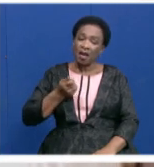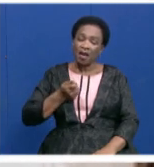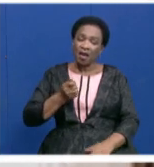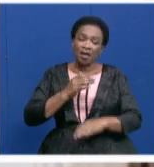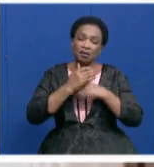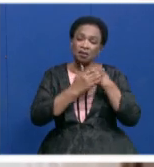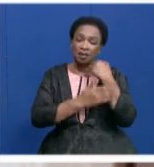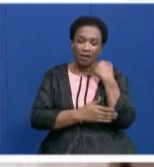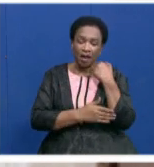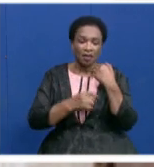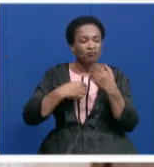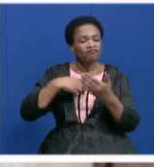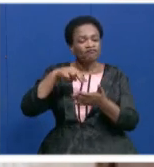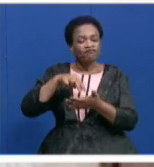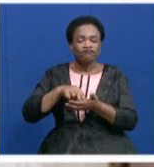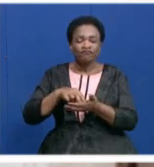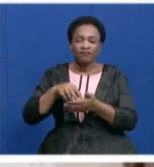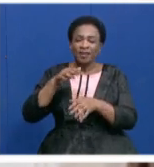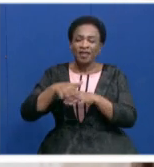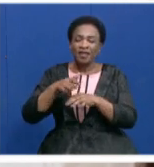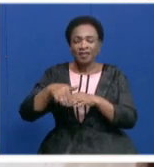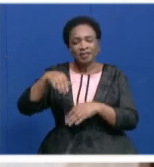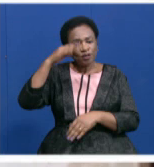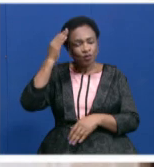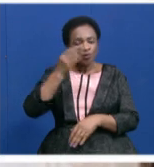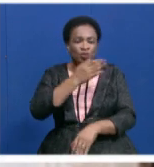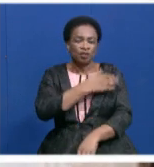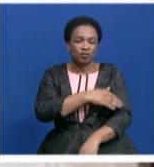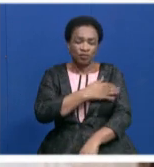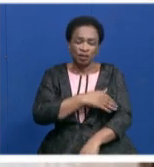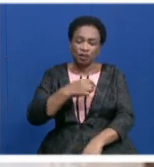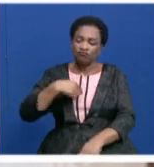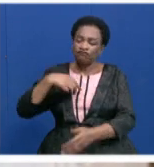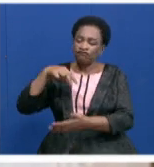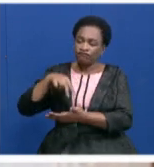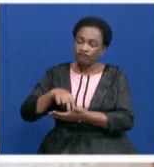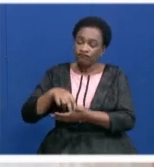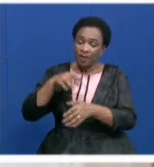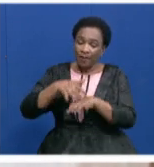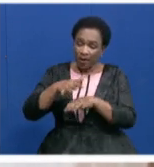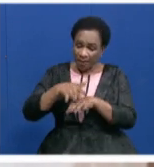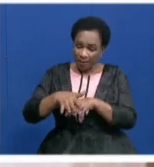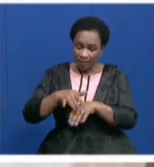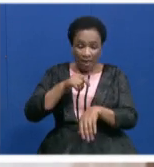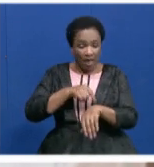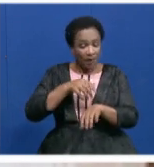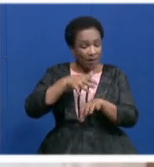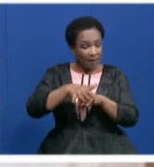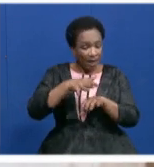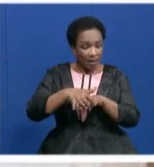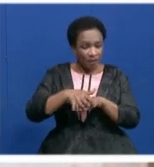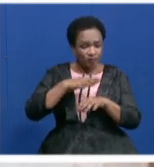nasim nael chui nasim kum wakati nam